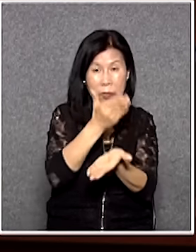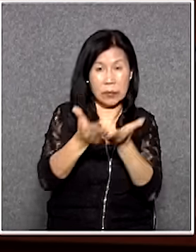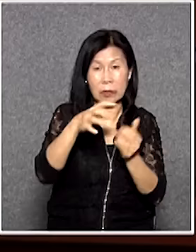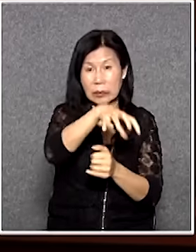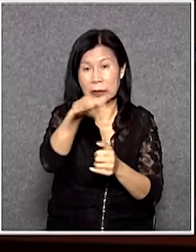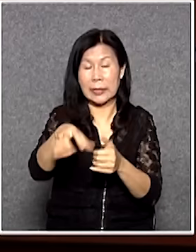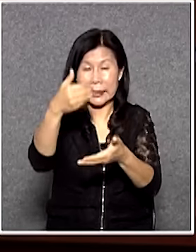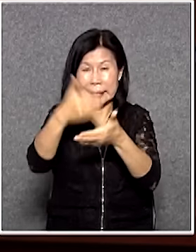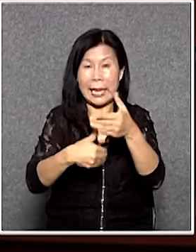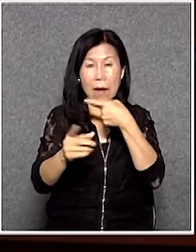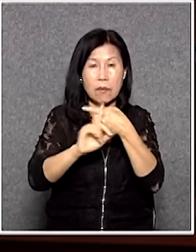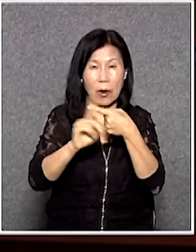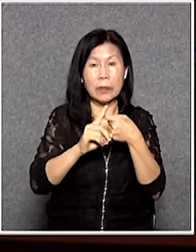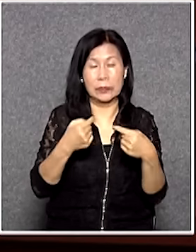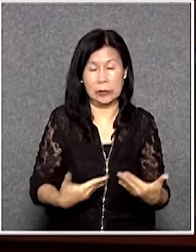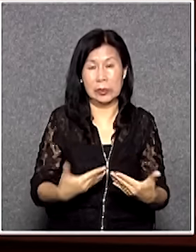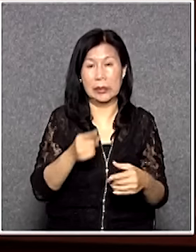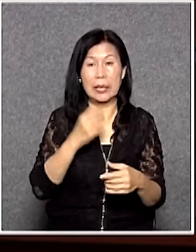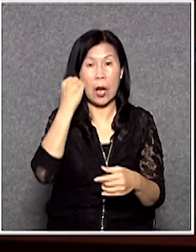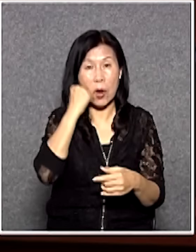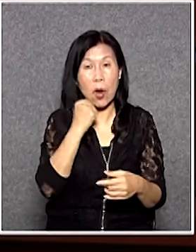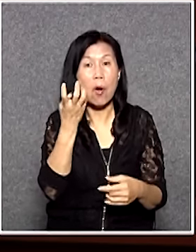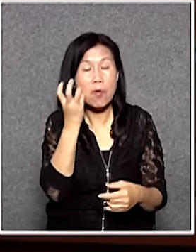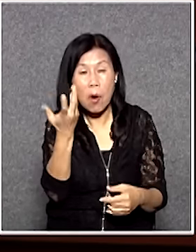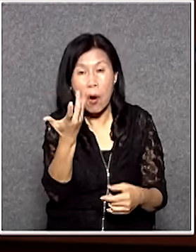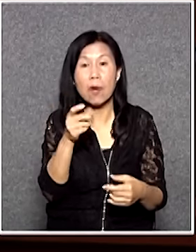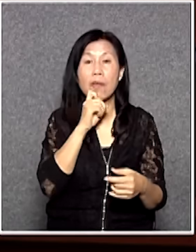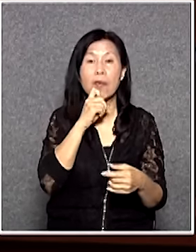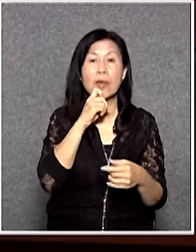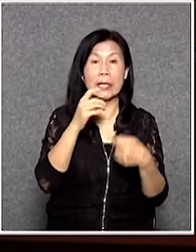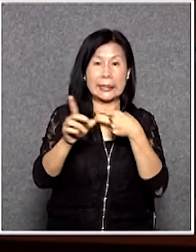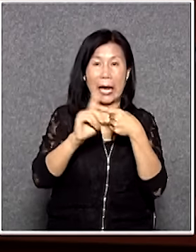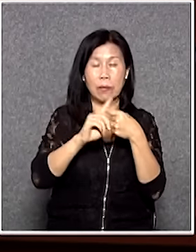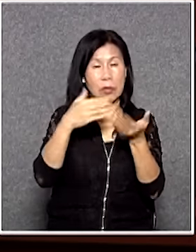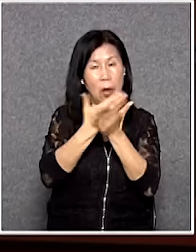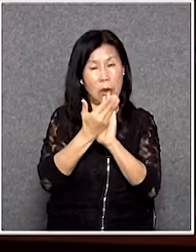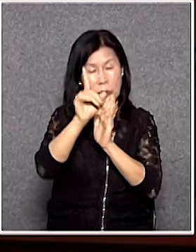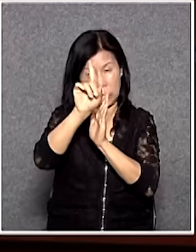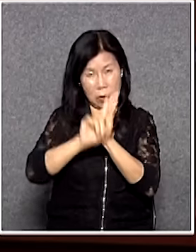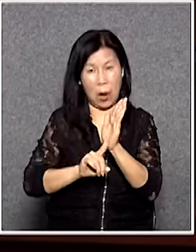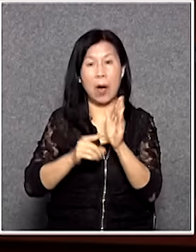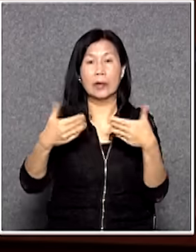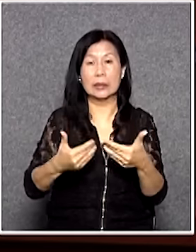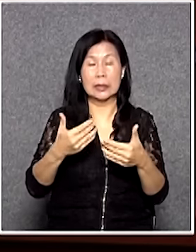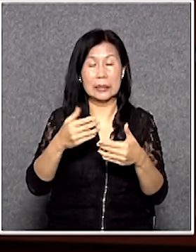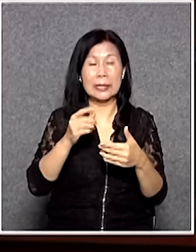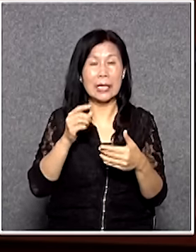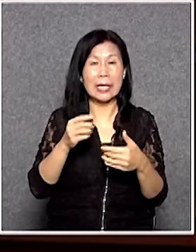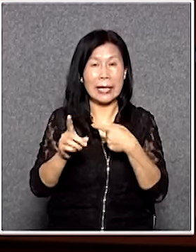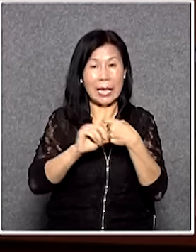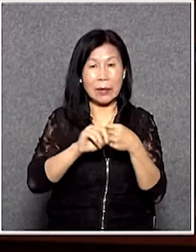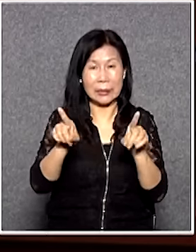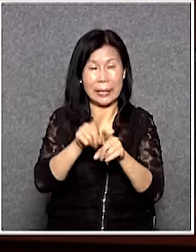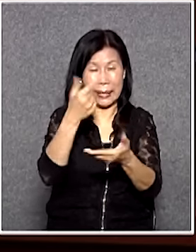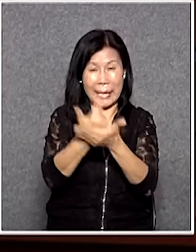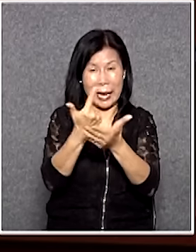低风险的原则，以及随着年龄将投资风险降低，将当中风险较高的所谓核心累积